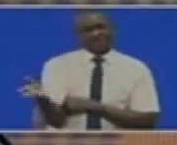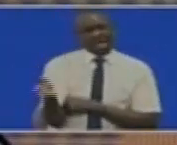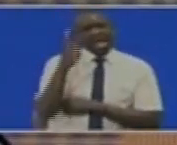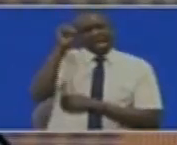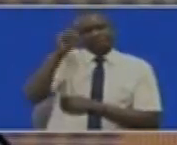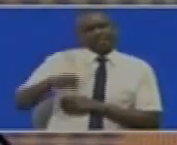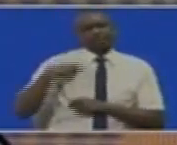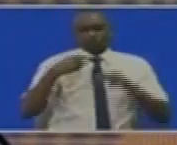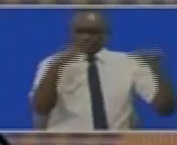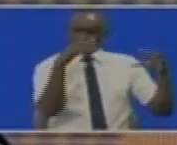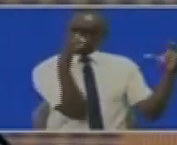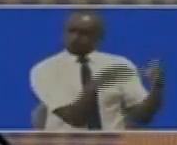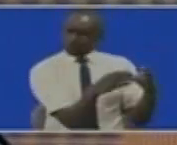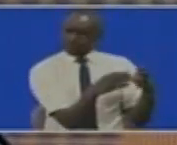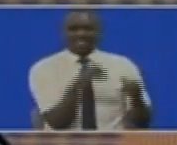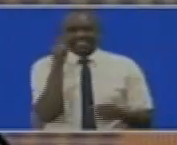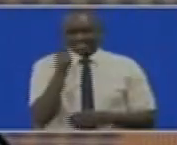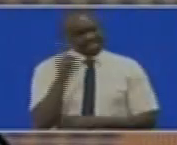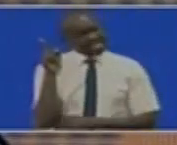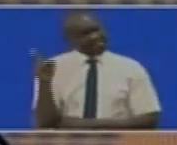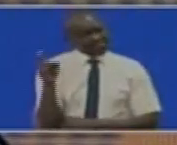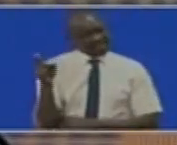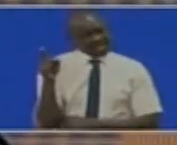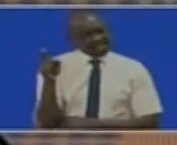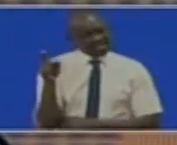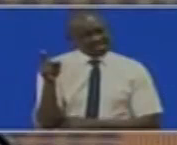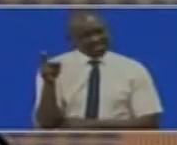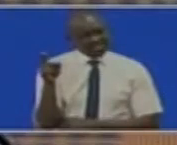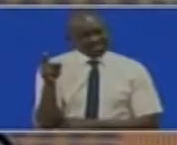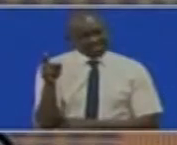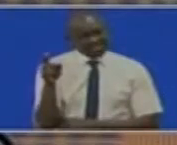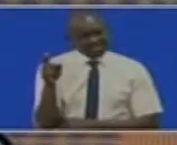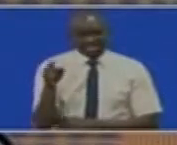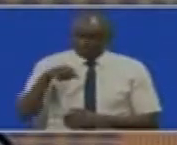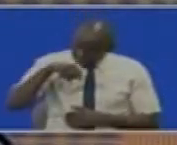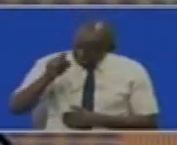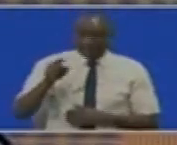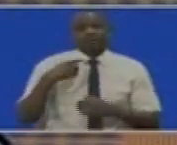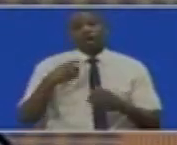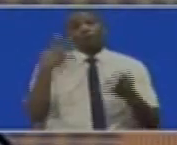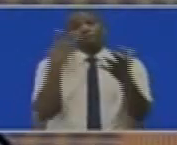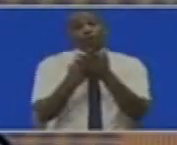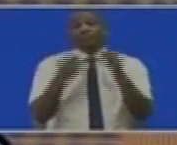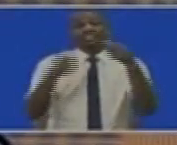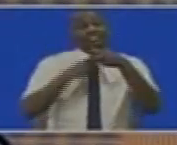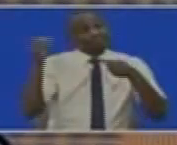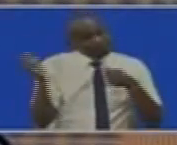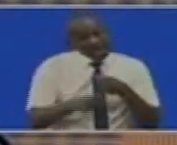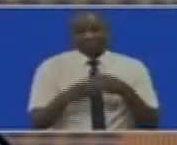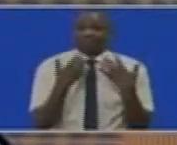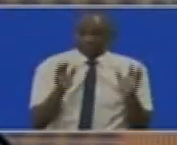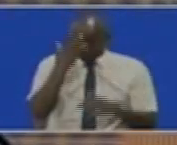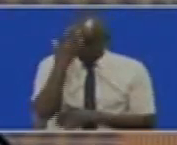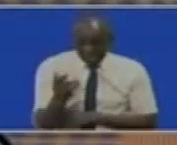wa chama cha upinzani cha demokrasia na maendeleo, yani Chadema, amehukumiwa kifungo cha miezi 6 gerezani